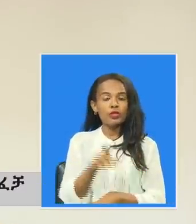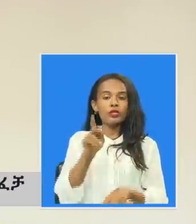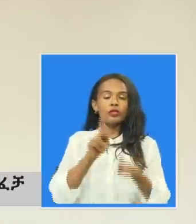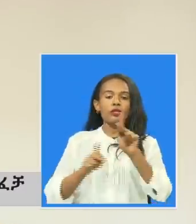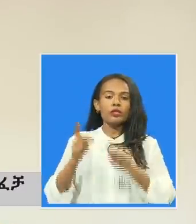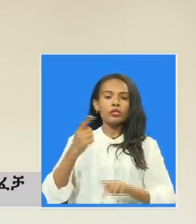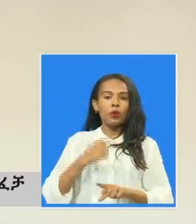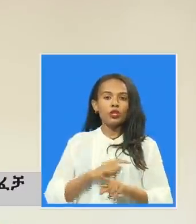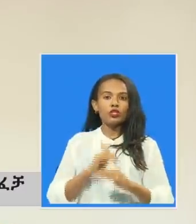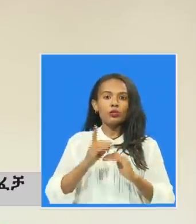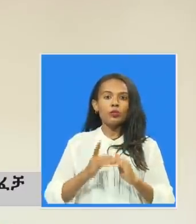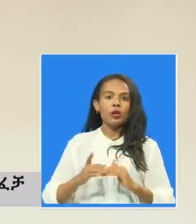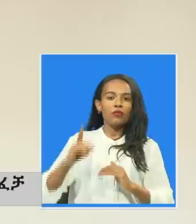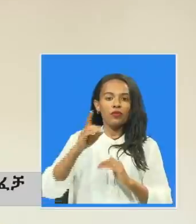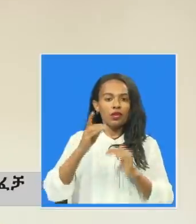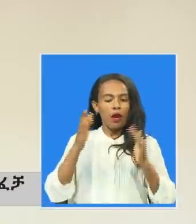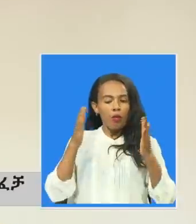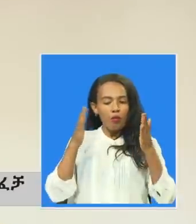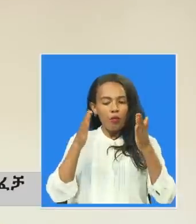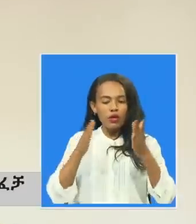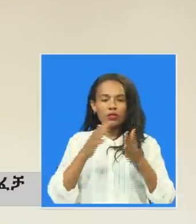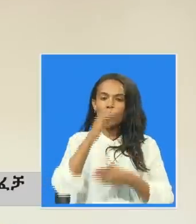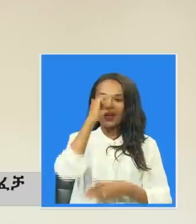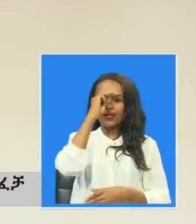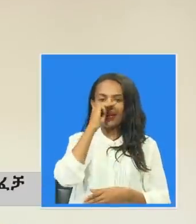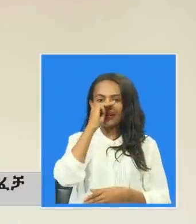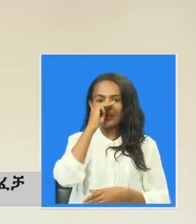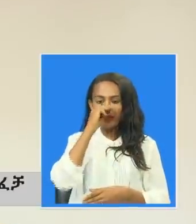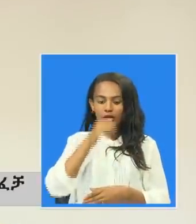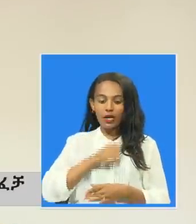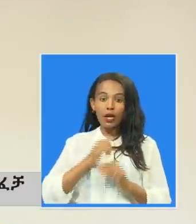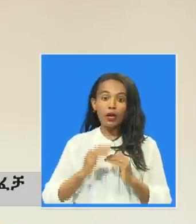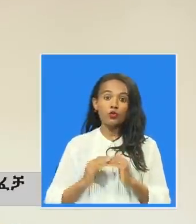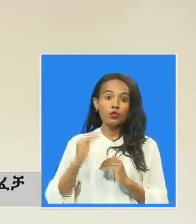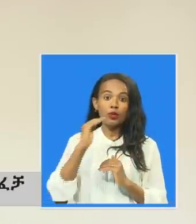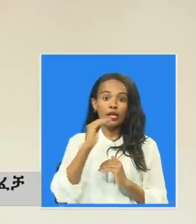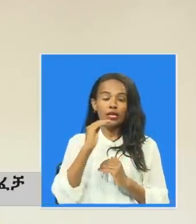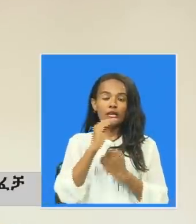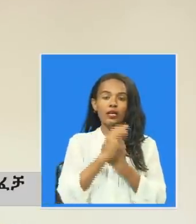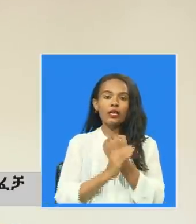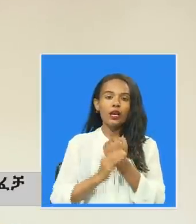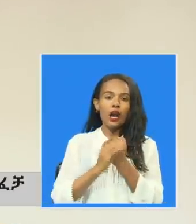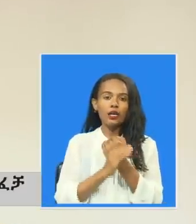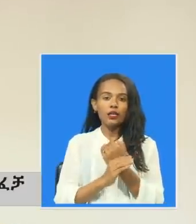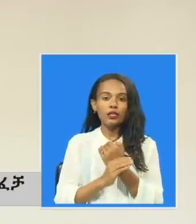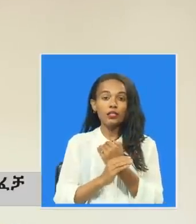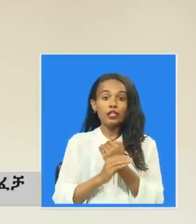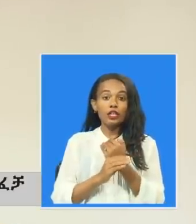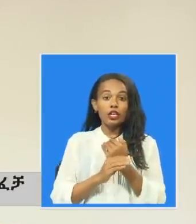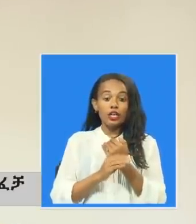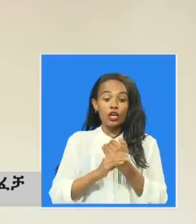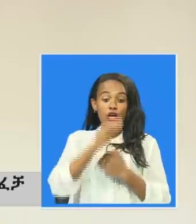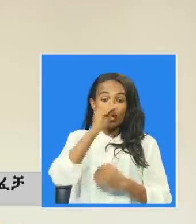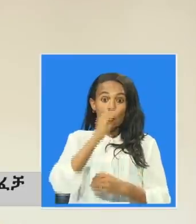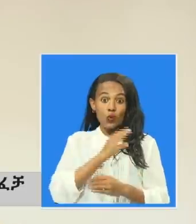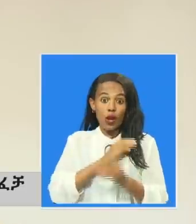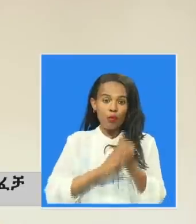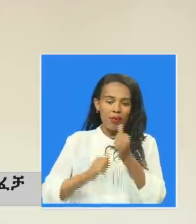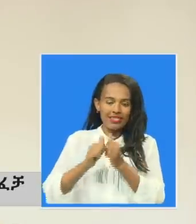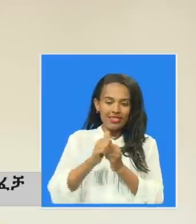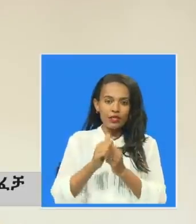ህዝባችን በከፍተኛ ማስተዋልና ጥበብ ከራሱ በላይ የሀገርን ህልውና በማስቀደም